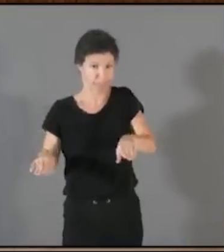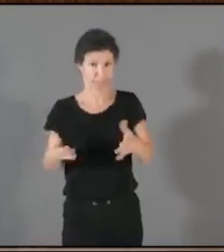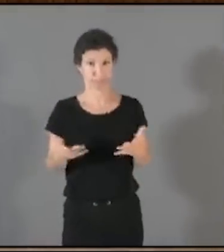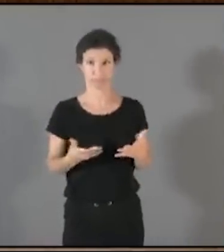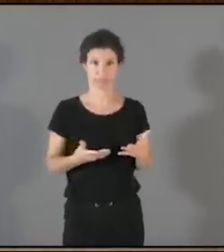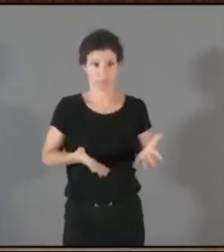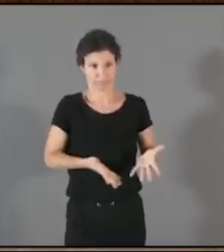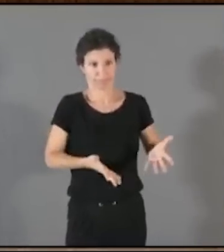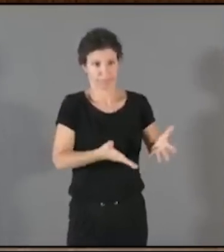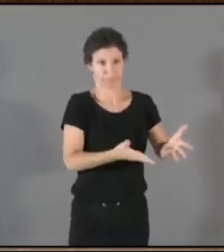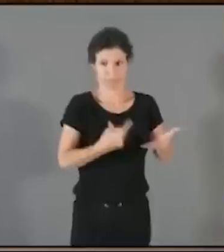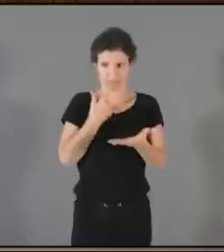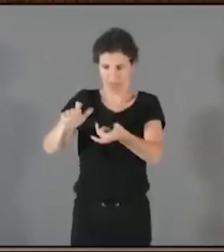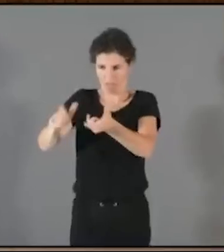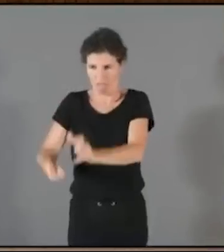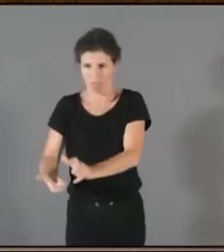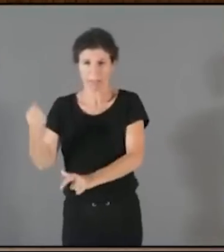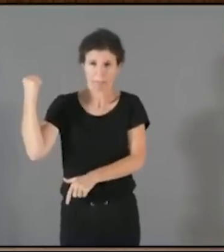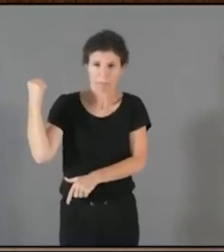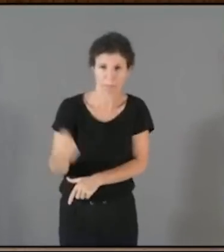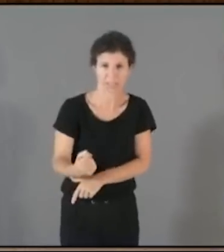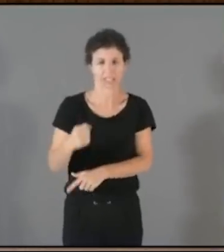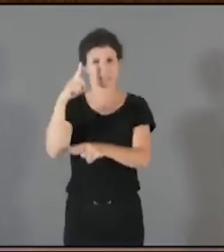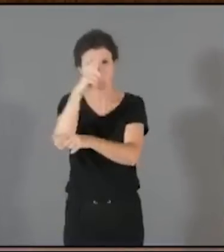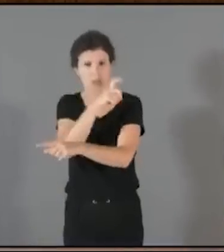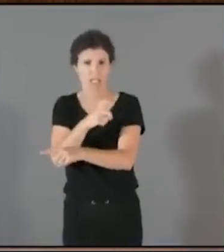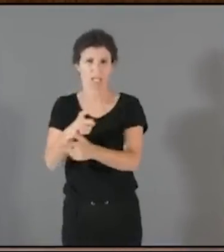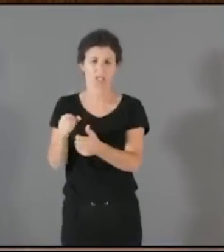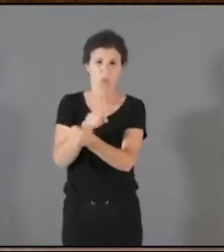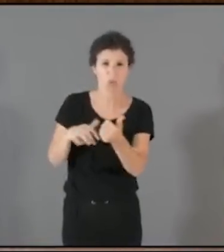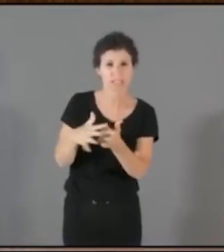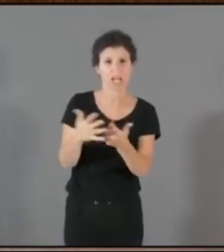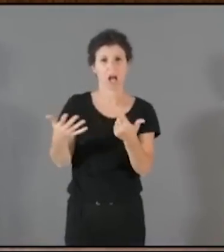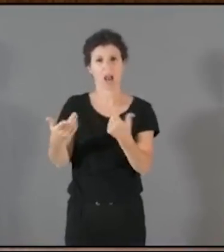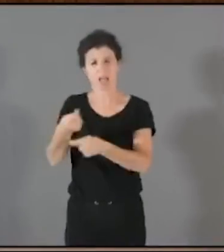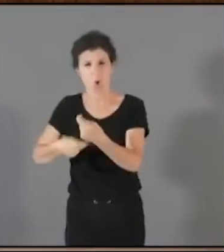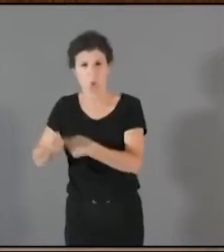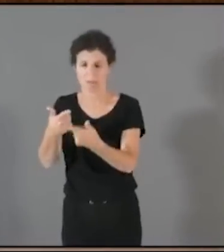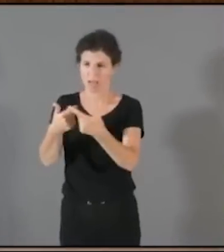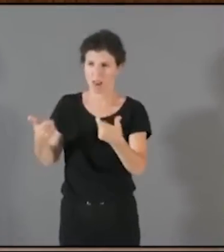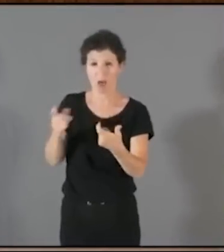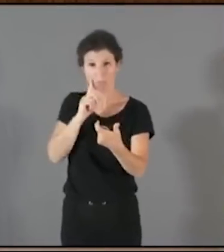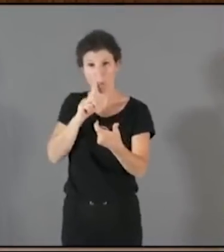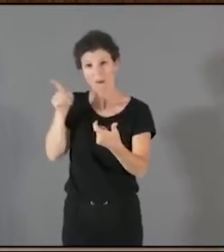économiques, sociales, sociétales, sécuritaires et identitaires de notre ville en finançant l'immigration illégale.